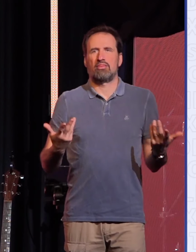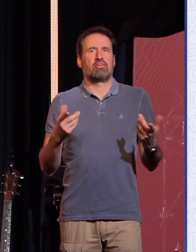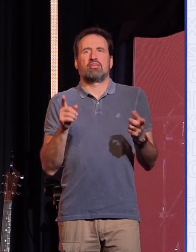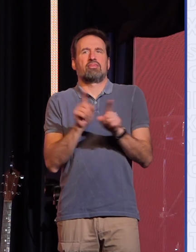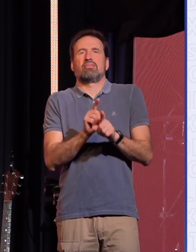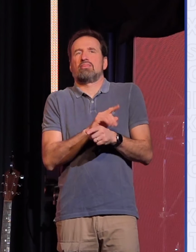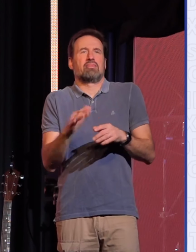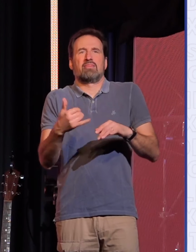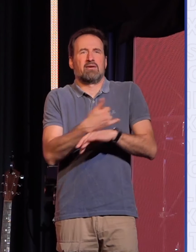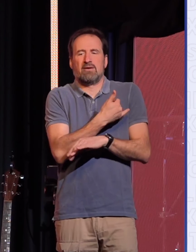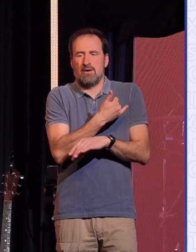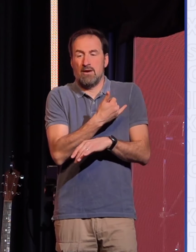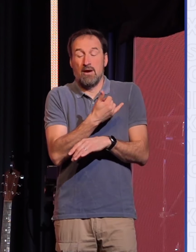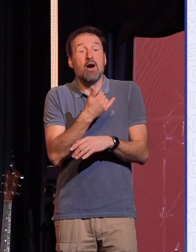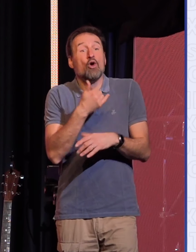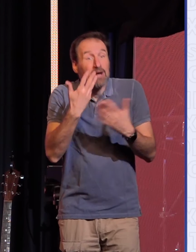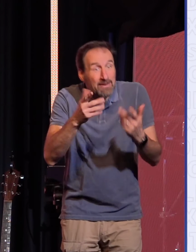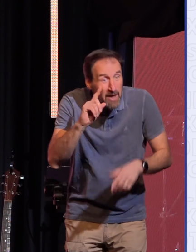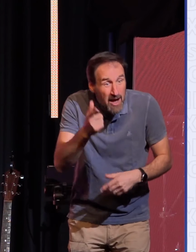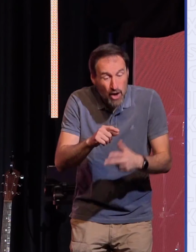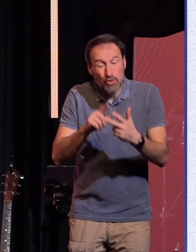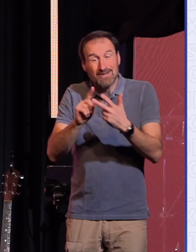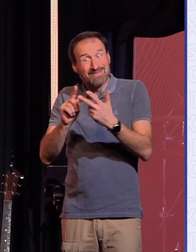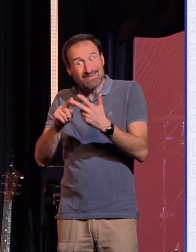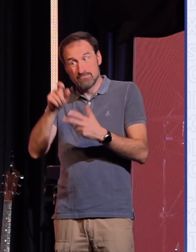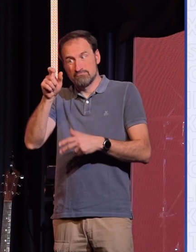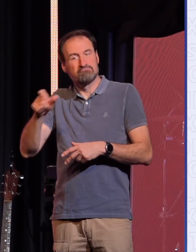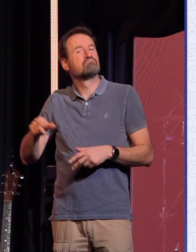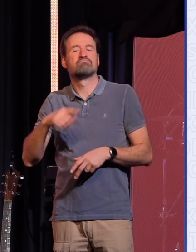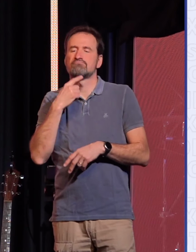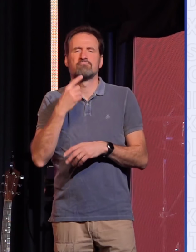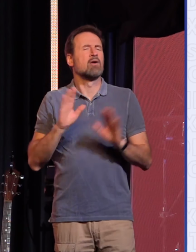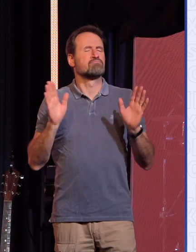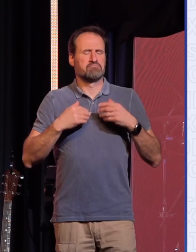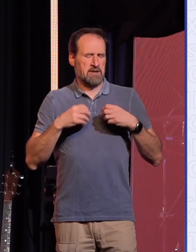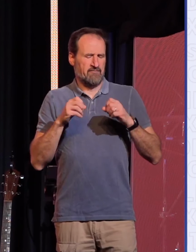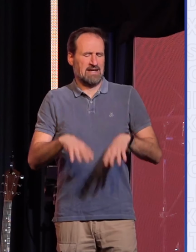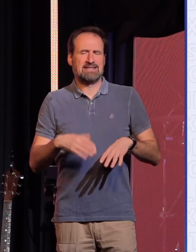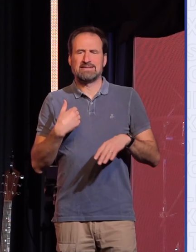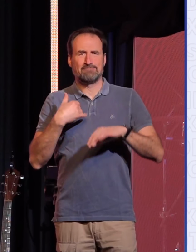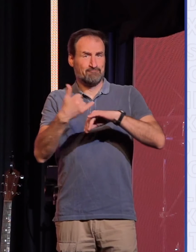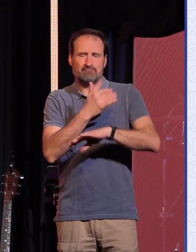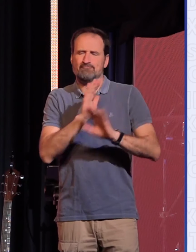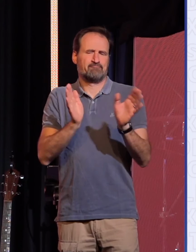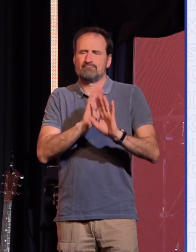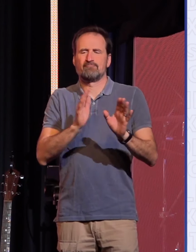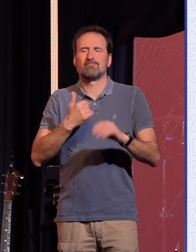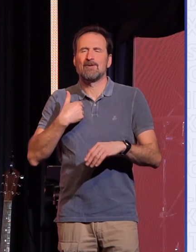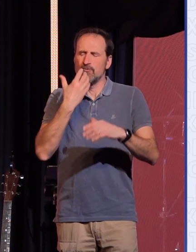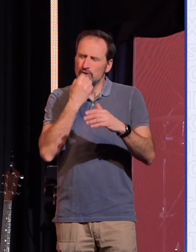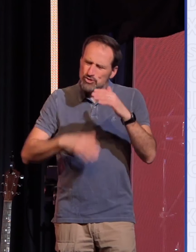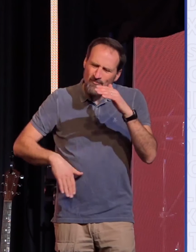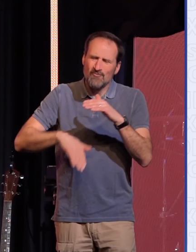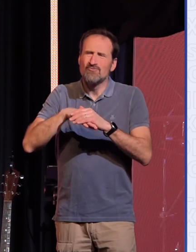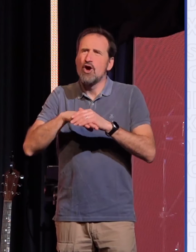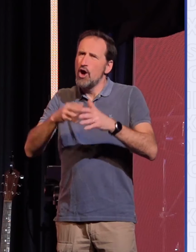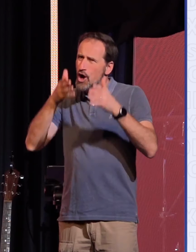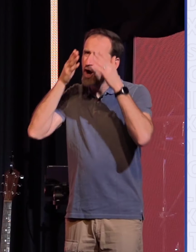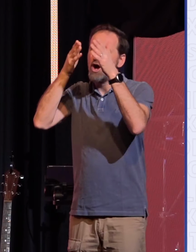Ehe, um sich Gottes himmlischen Reich ganz zur Verfügung zu stellen. Wer das begreift,